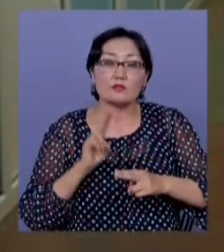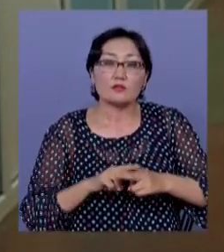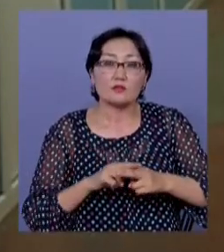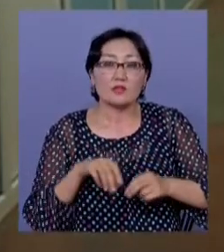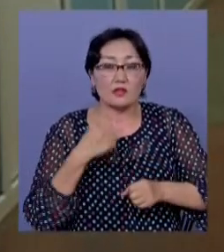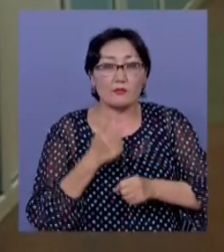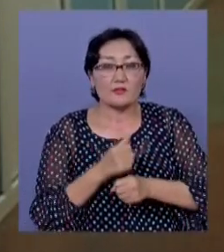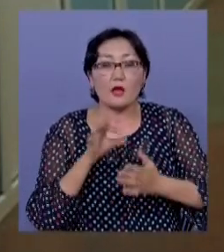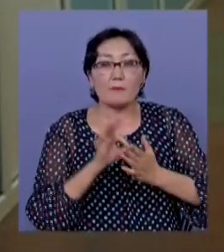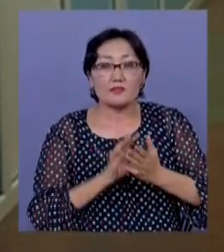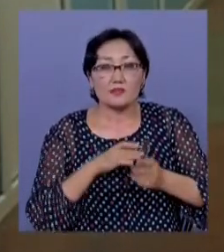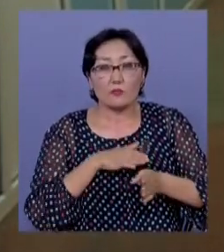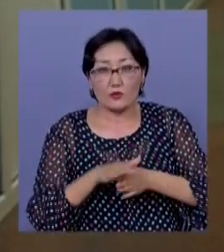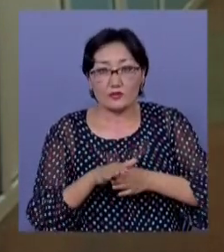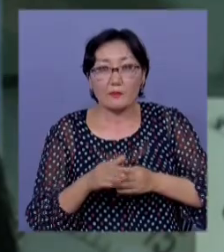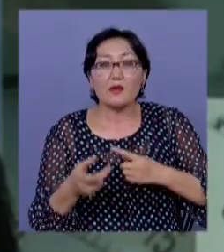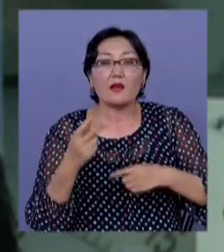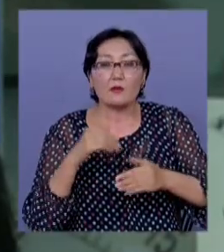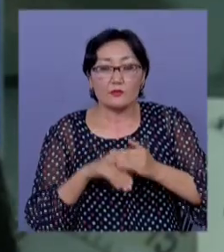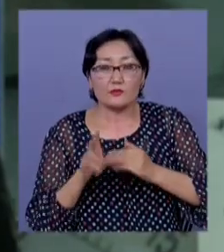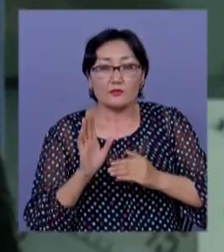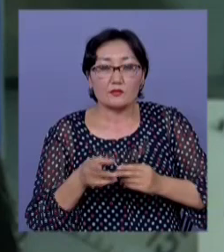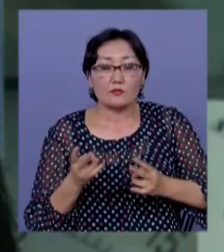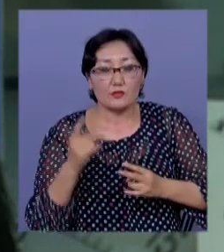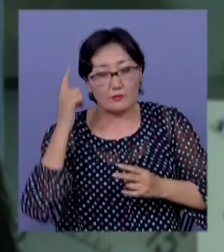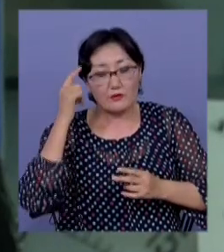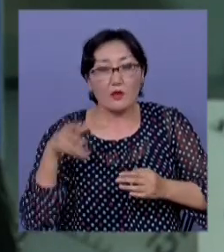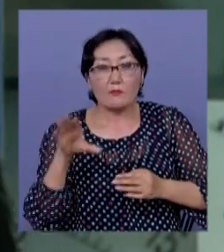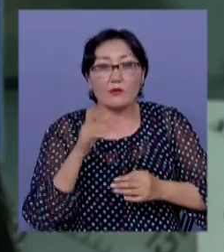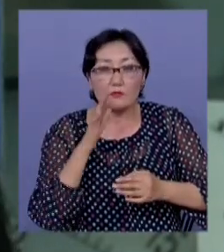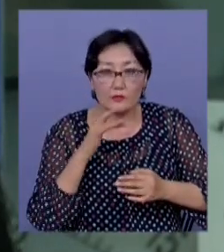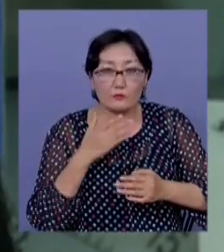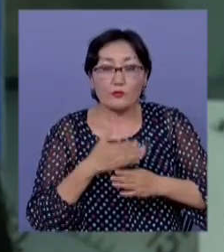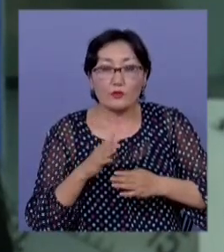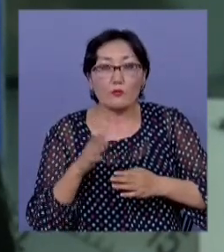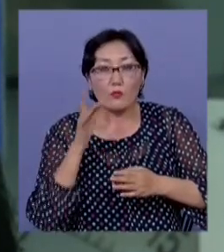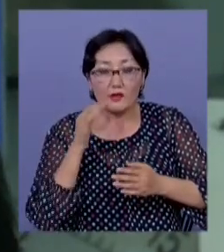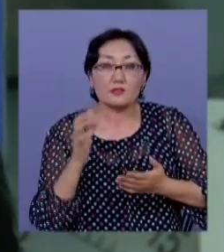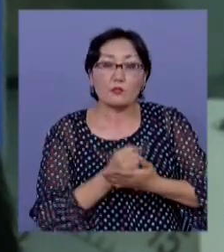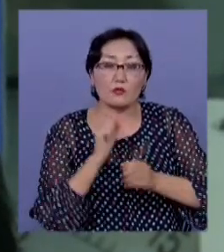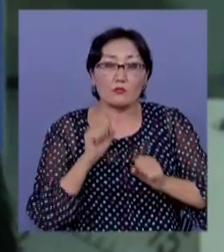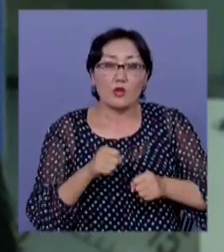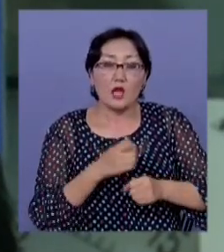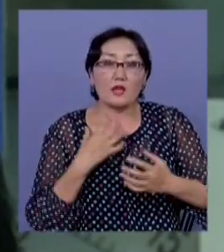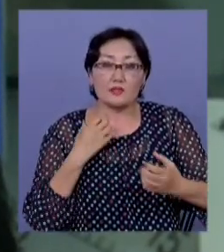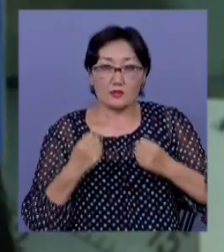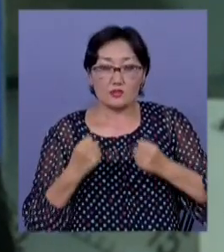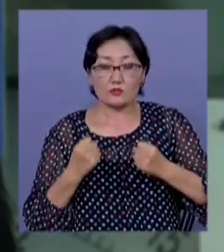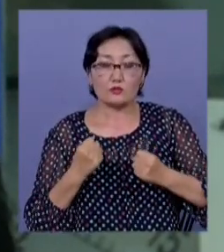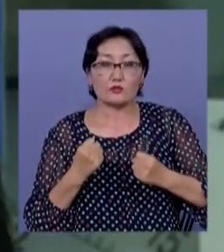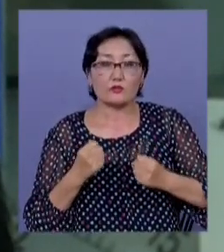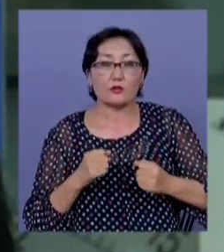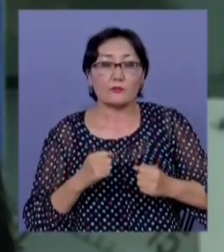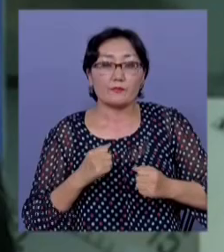негізгі мақсатын орындап қайту керек деген ойдамын. Барлығына уақыт бөліп, уақыт табуға болады. Денсаулықты мысалы етіп, оны